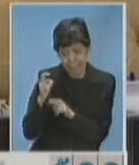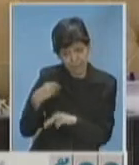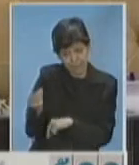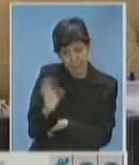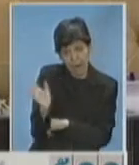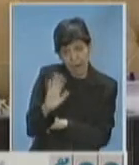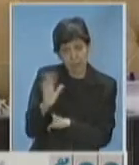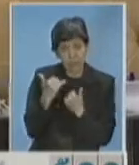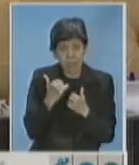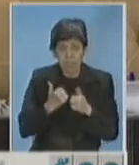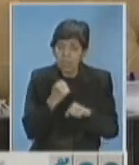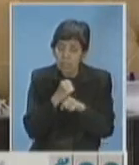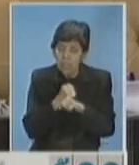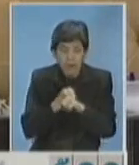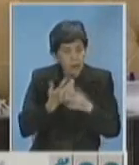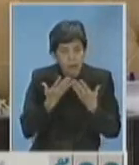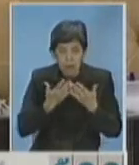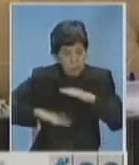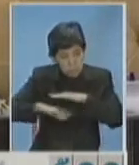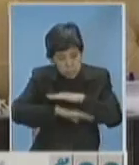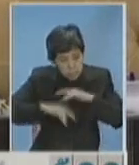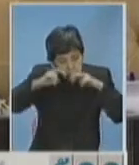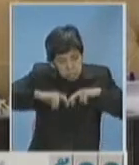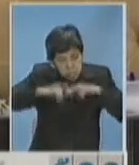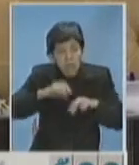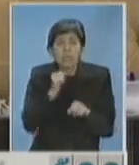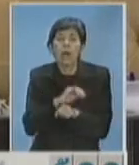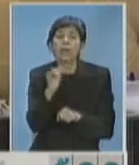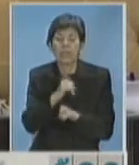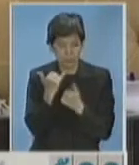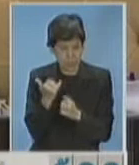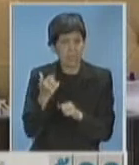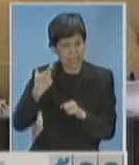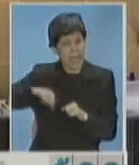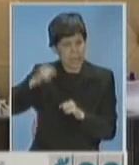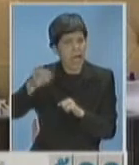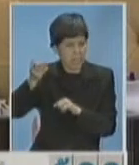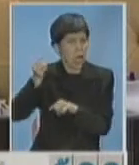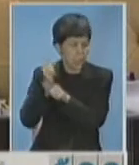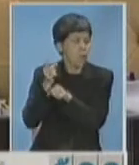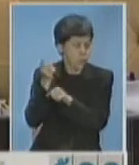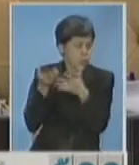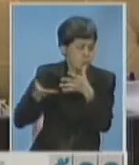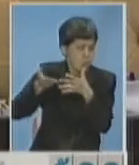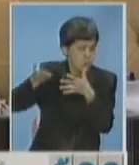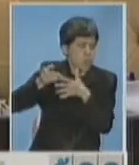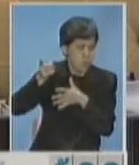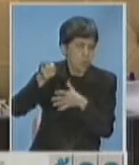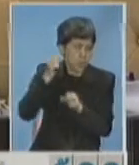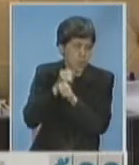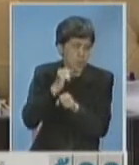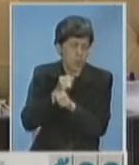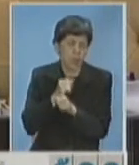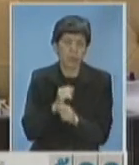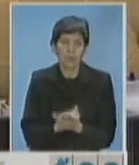ะเป็นเรื่องที่ยังไม่มีการพิสูจน์แล้วอยู่ในขั้นตอนที่จะต้องดำเนินการในศ